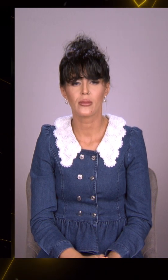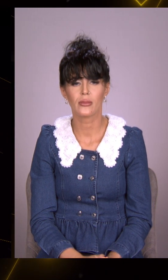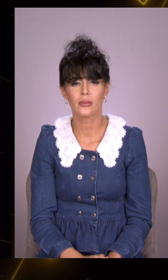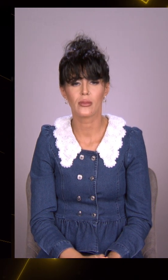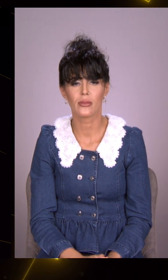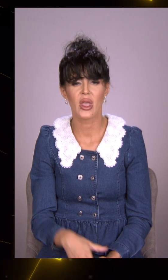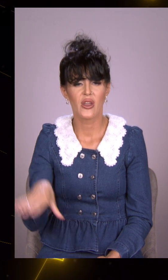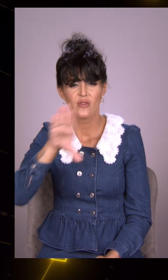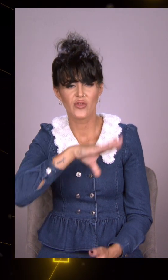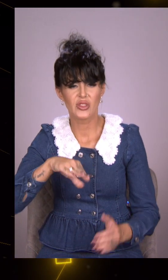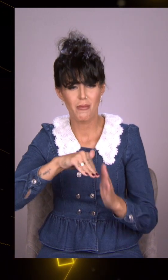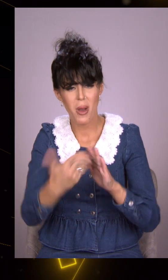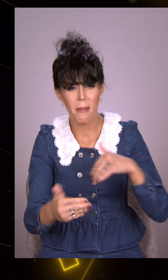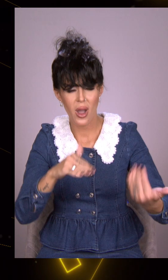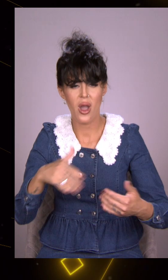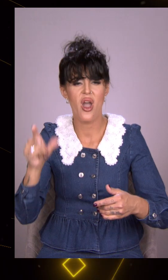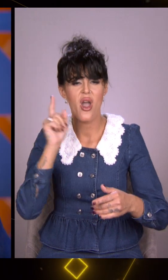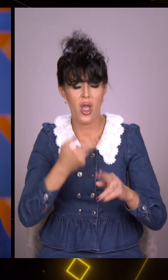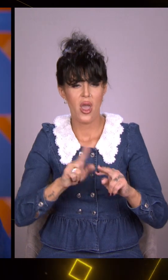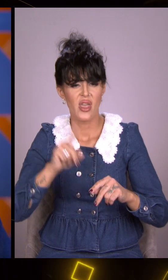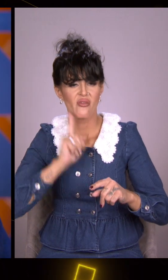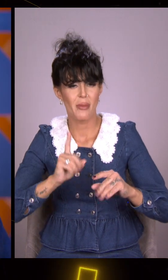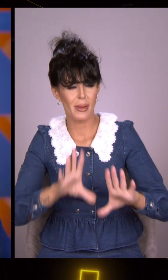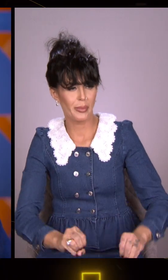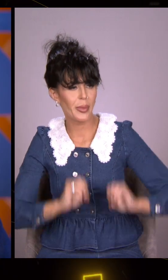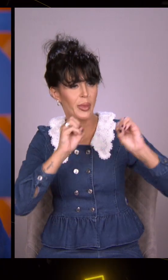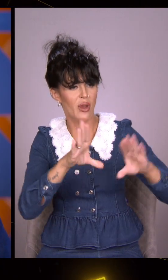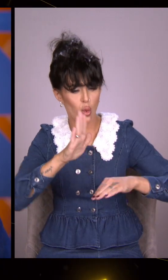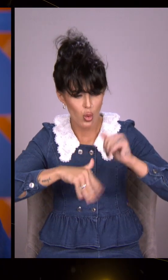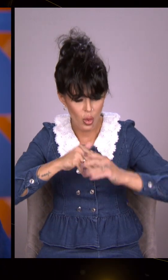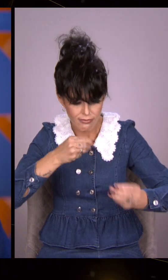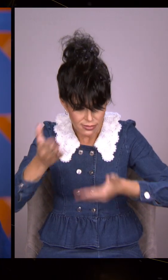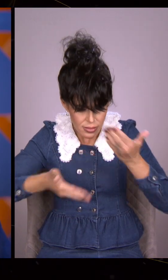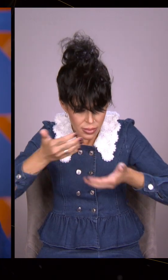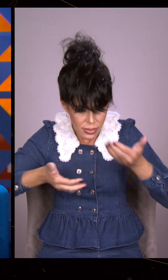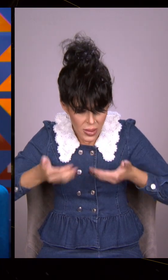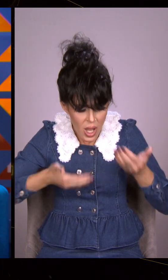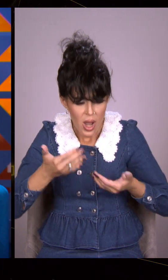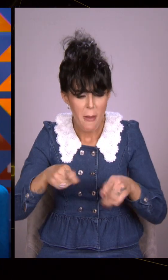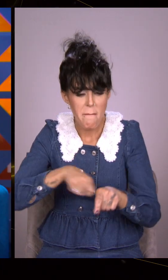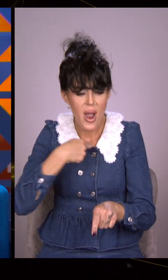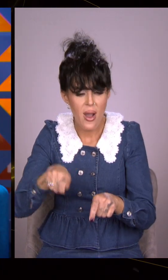на окремий якийсь полігон, і там вручну все перебирають, і будь-які